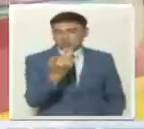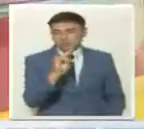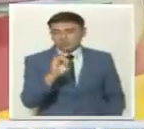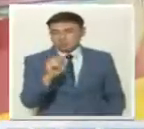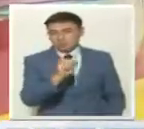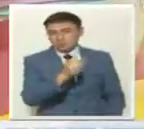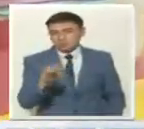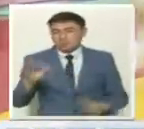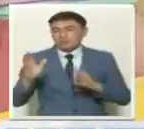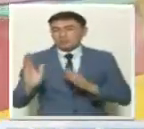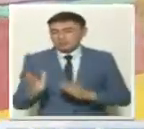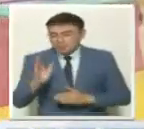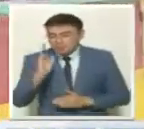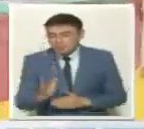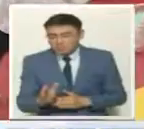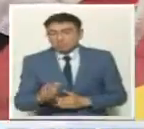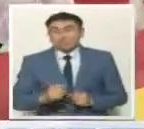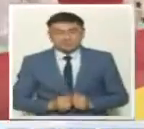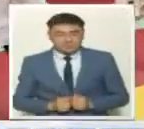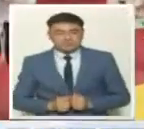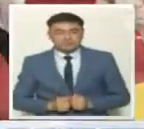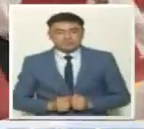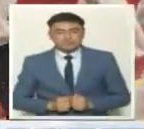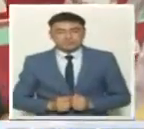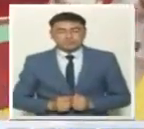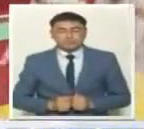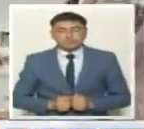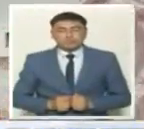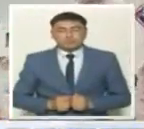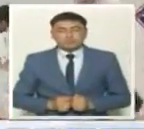чемпионате мира, где они будут защищать честь страны. Айжан Сабитхазы, Мангельт Рахмет, новости.